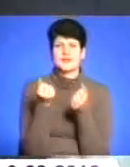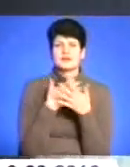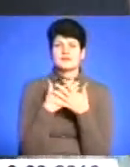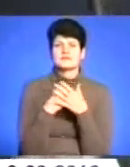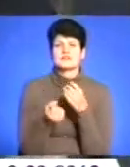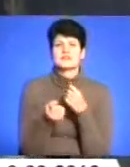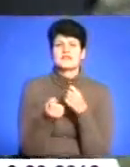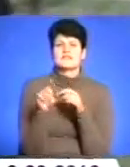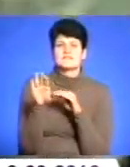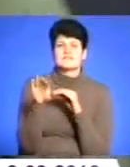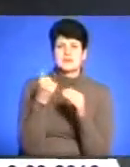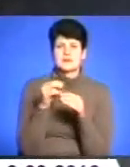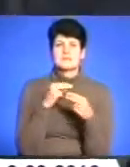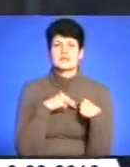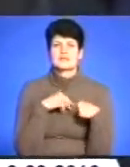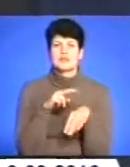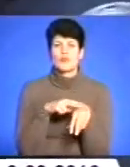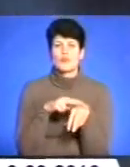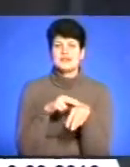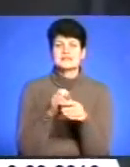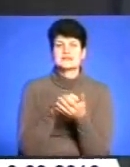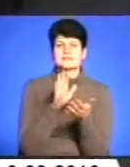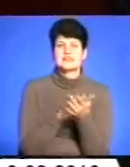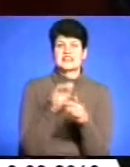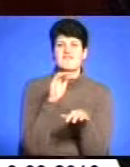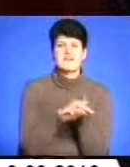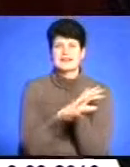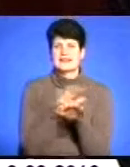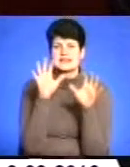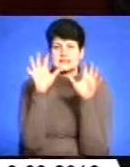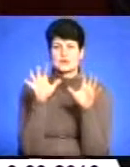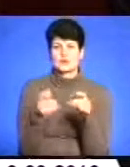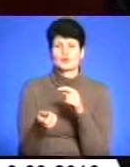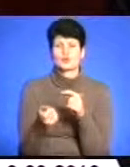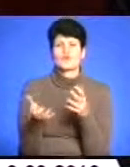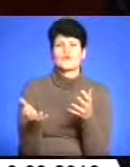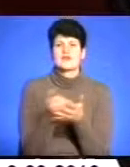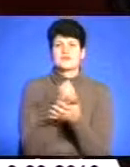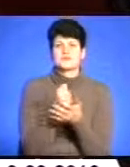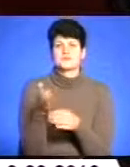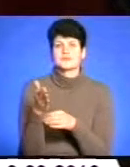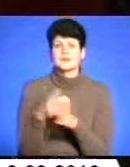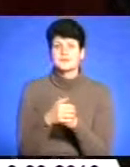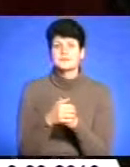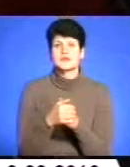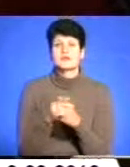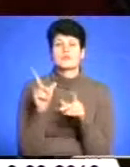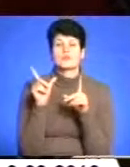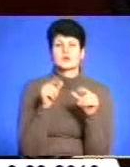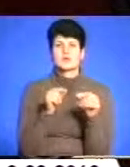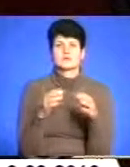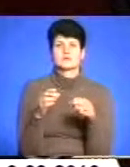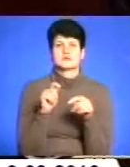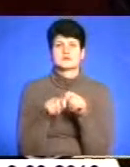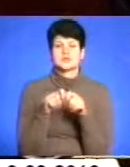риби чоловіки розробили просто. Прикріпляли сітки до лебідки і затягували вилов на берег. На території бази громадські діячі